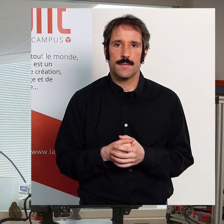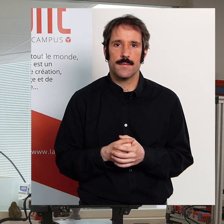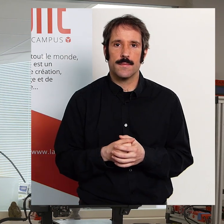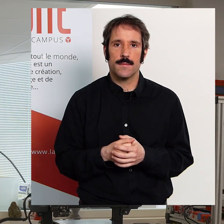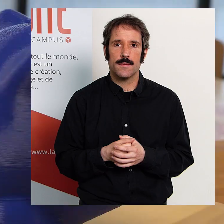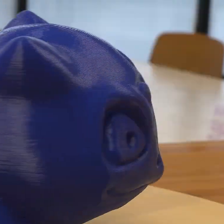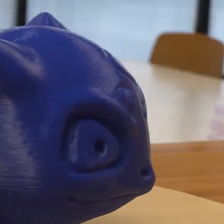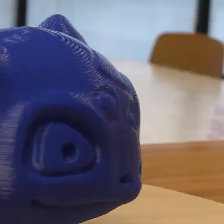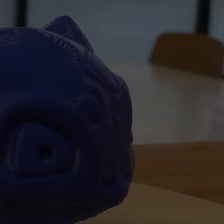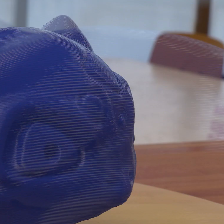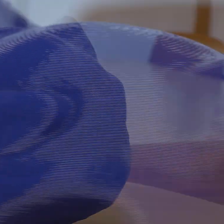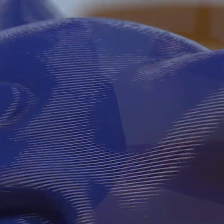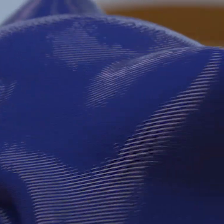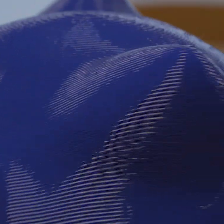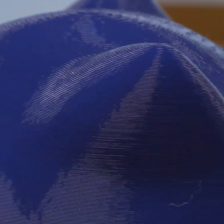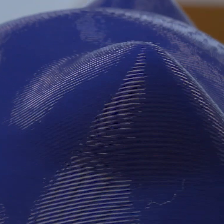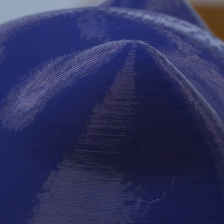sortir.